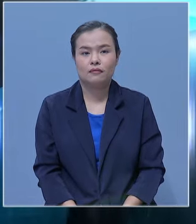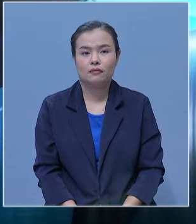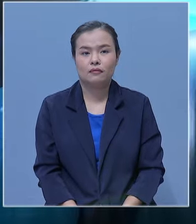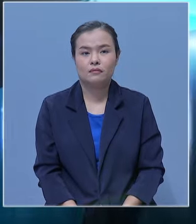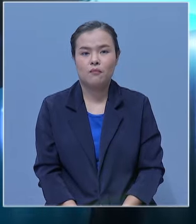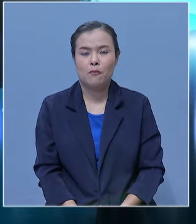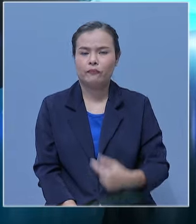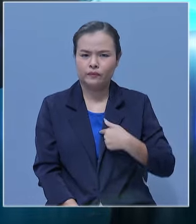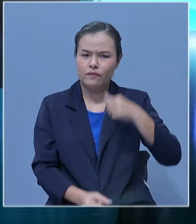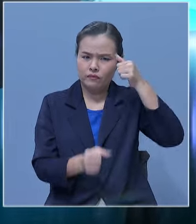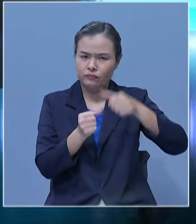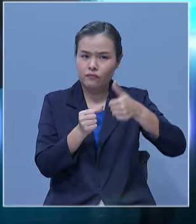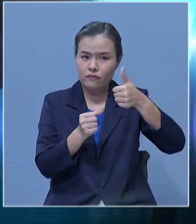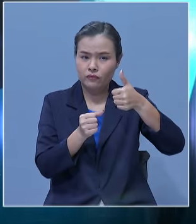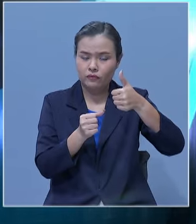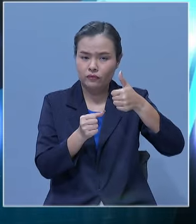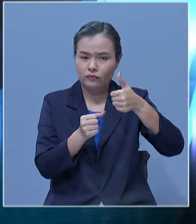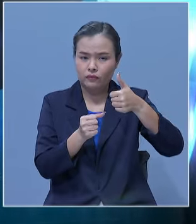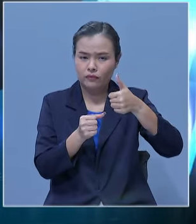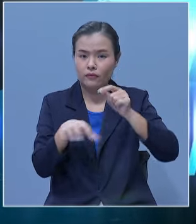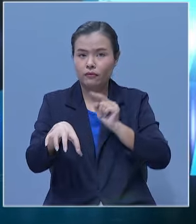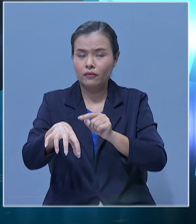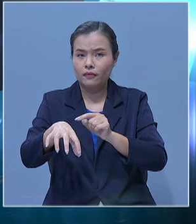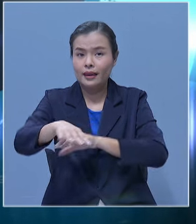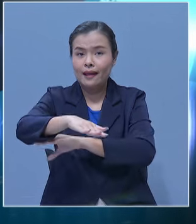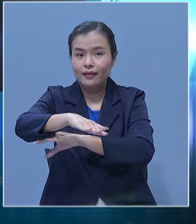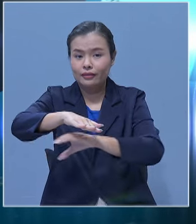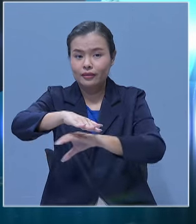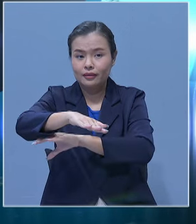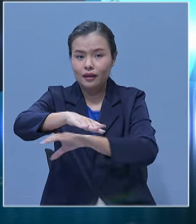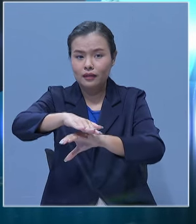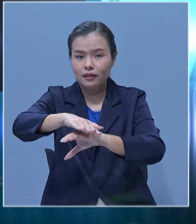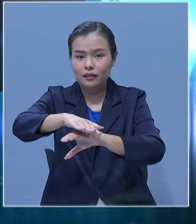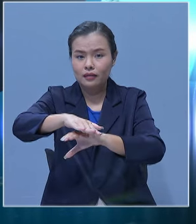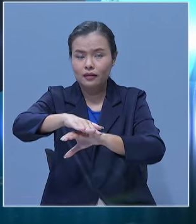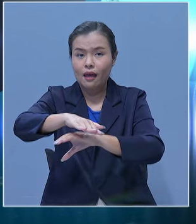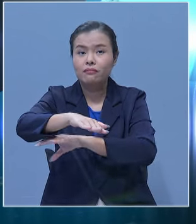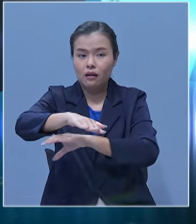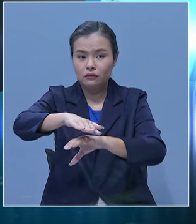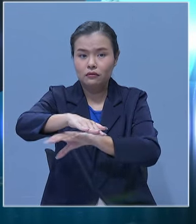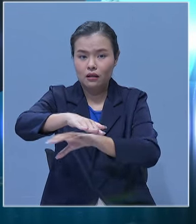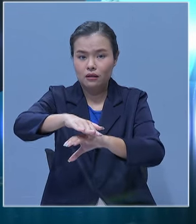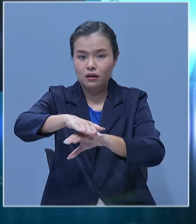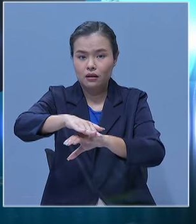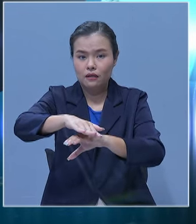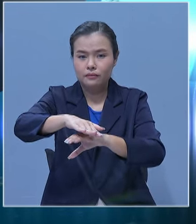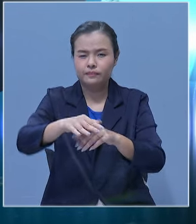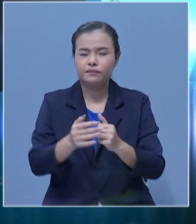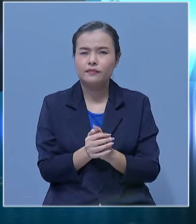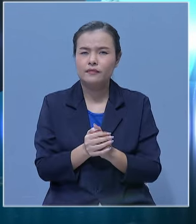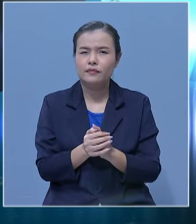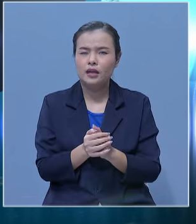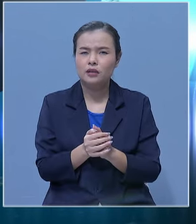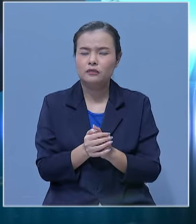ที่พี่จำได้เนาะก็คือพี่ขึ้นจากสถานีรถไฟใต้ดินนะคะรถไฟใต้ดินจากขาด